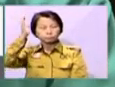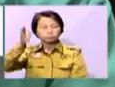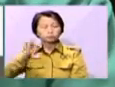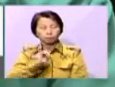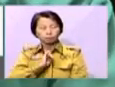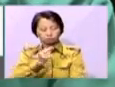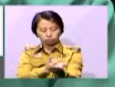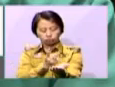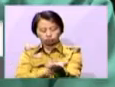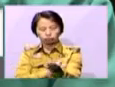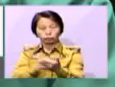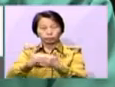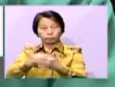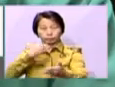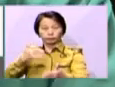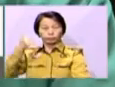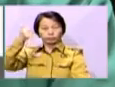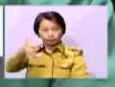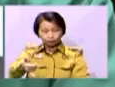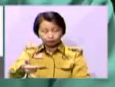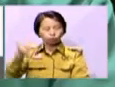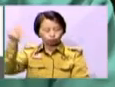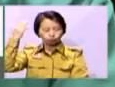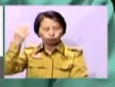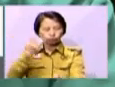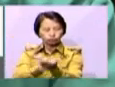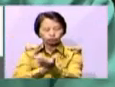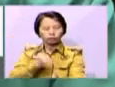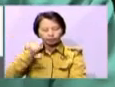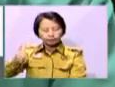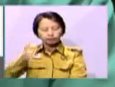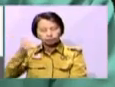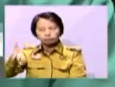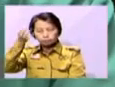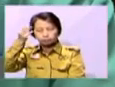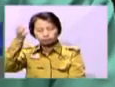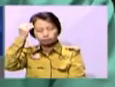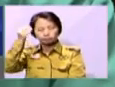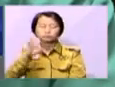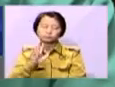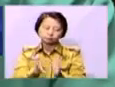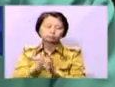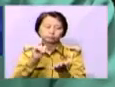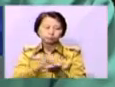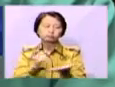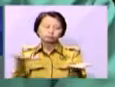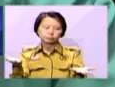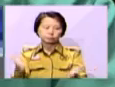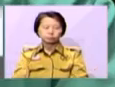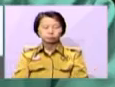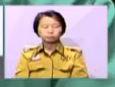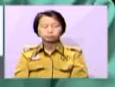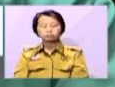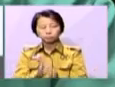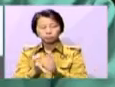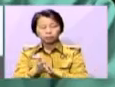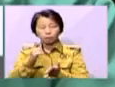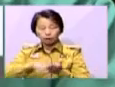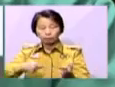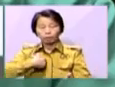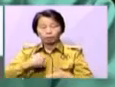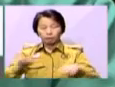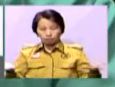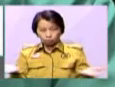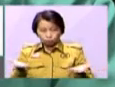saya hadiri sebelum datang ke sini. Jadi itulah. Jadi apa yang saya buat di